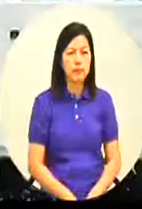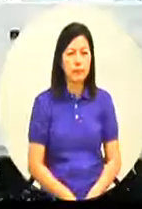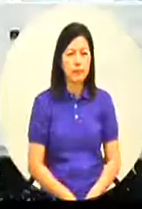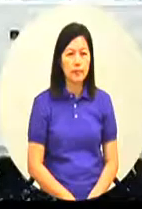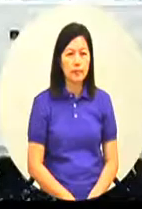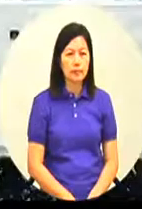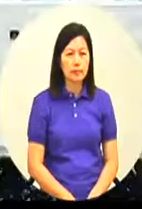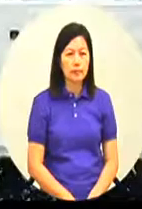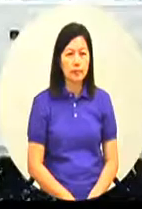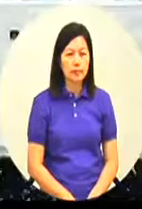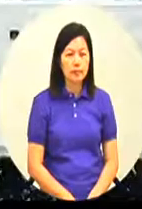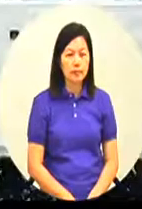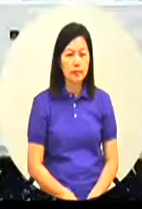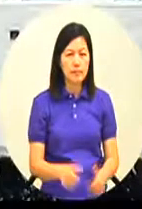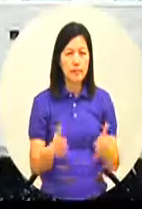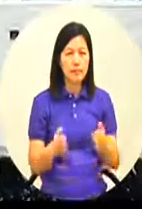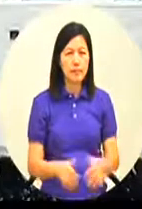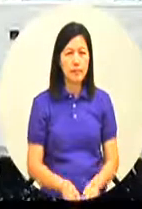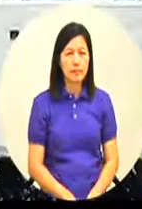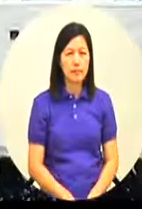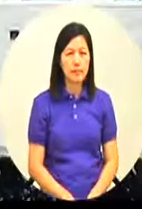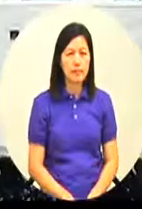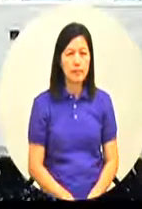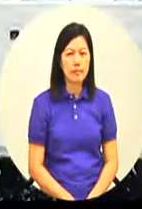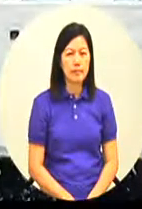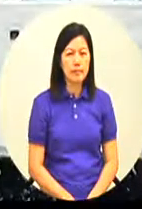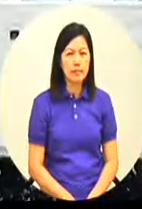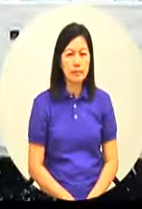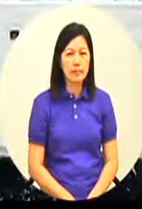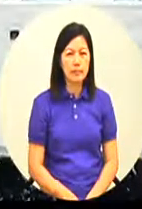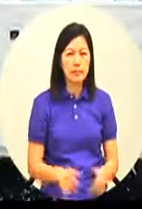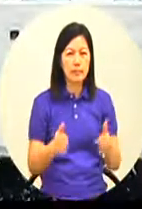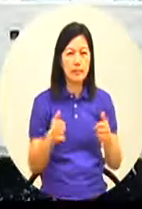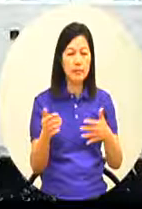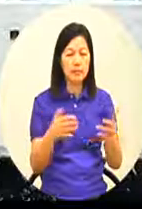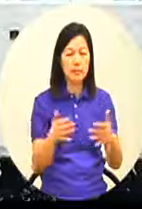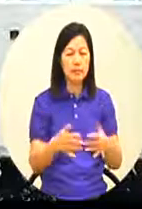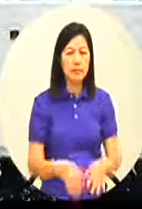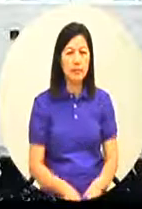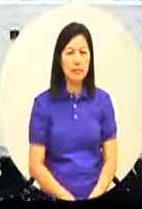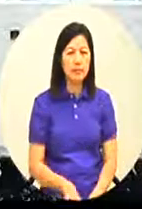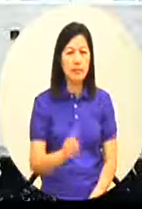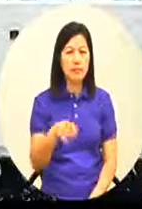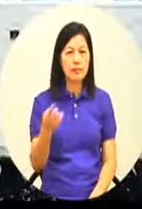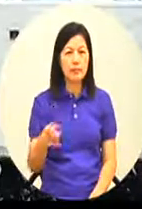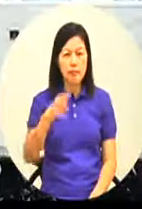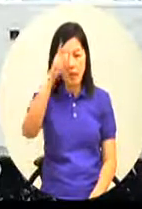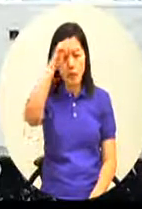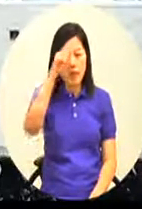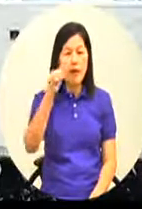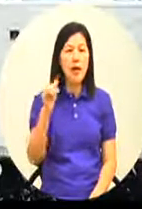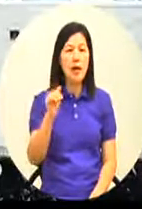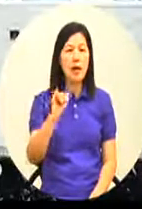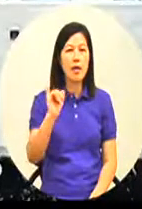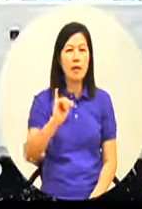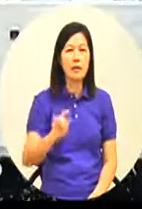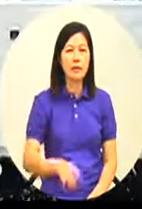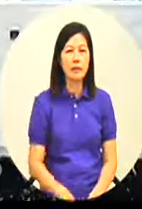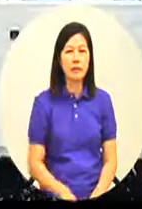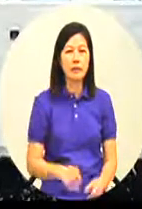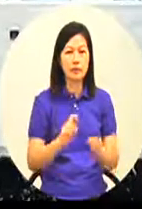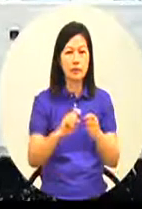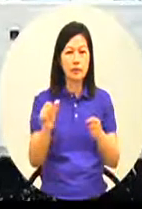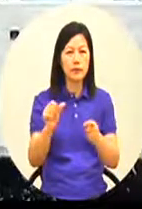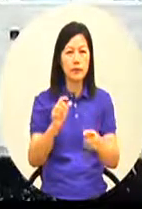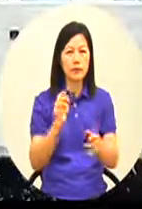好，谢谢哈，谢谢高敏妮议员的咨询。接下来我们请黄时龙议员咨询，时间